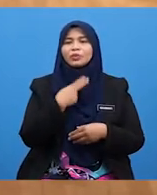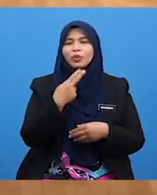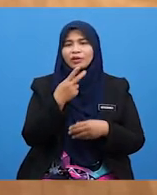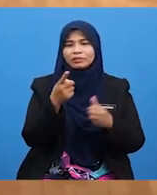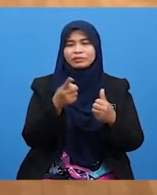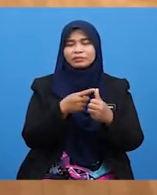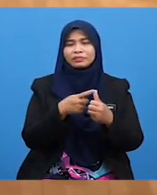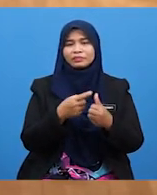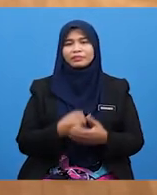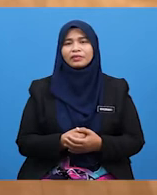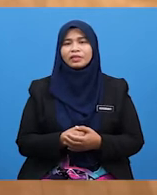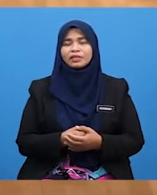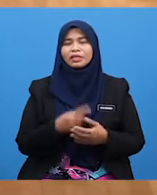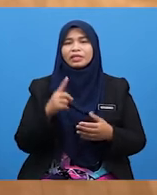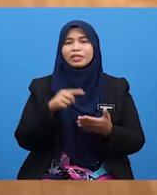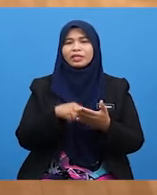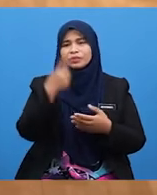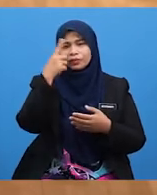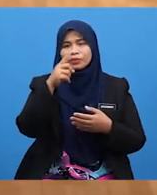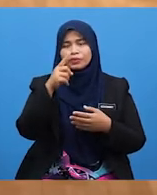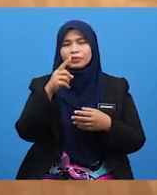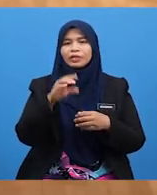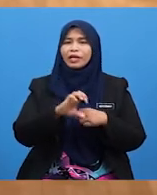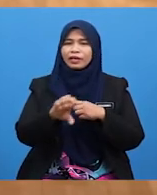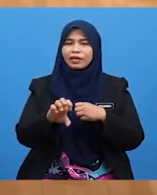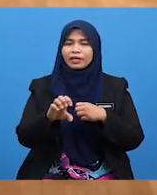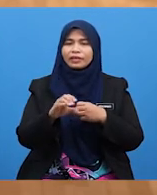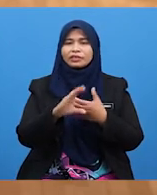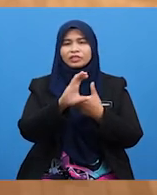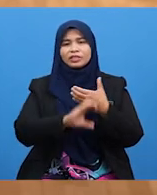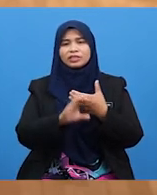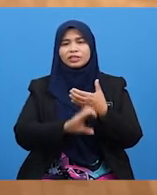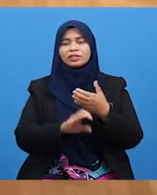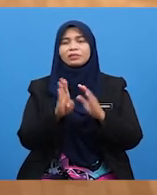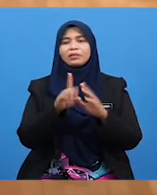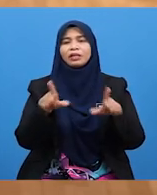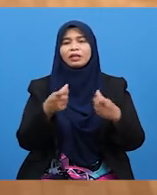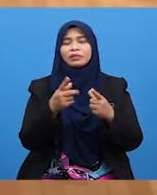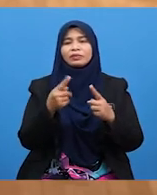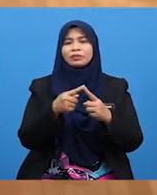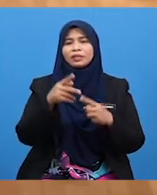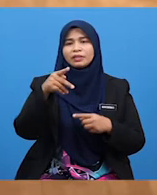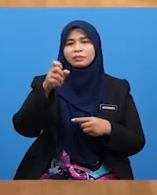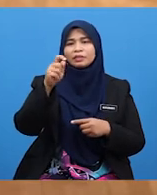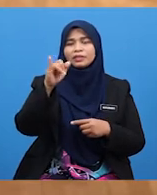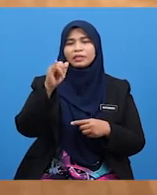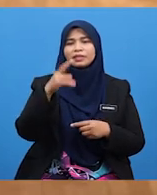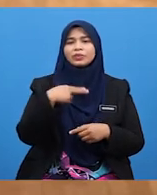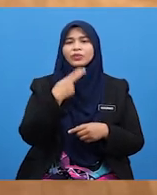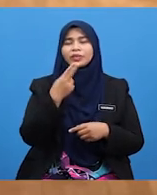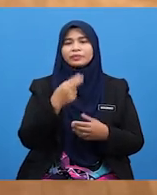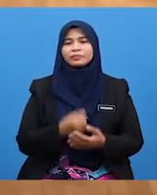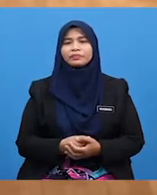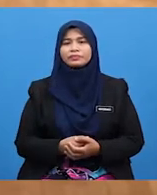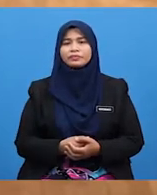dahulu. Ini adalah untuk mengelakkan sebarang kecederaan berlaku kepada peti suara kita. Apa pendapat